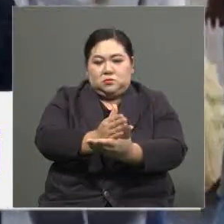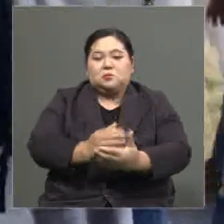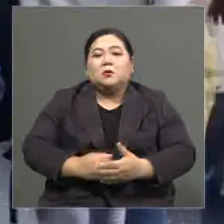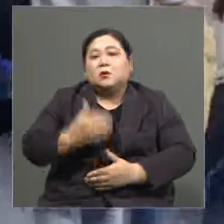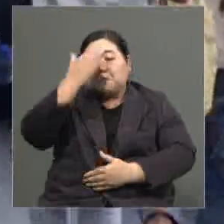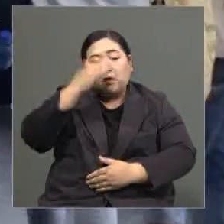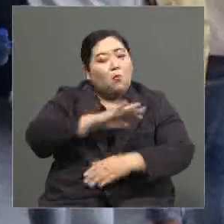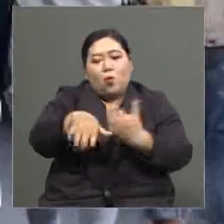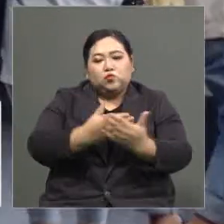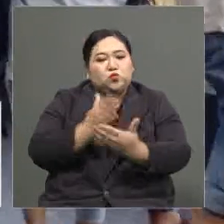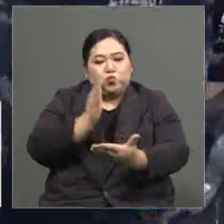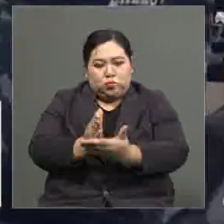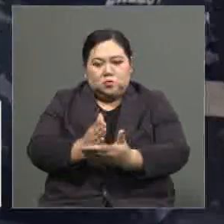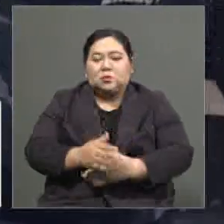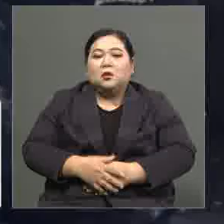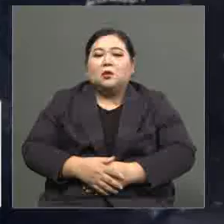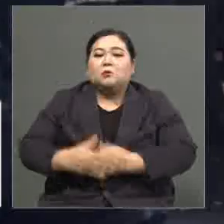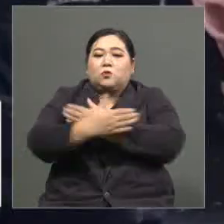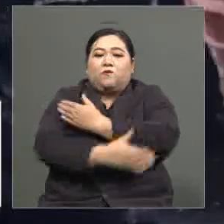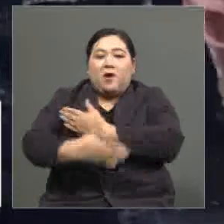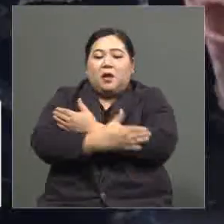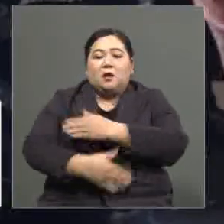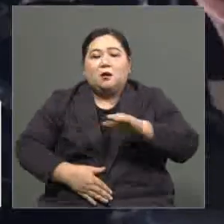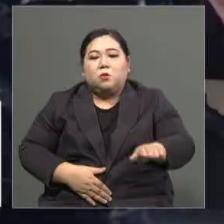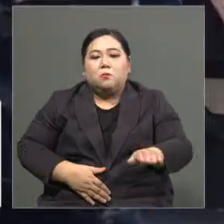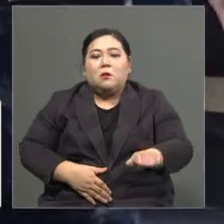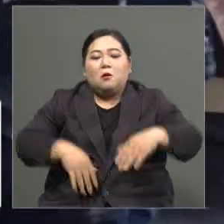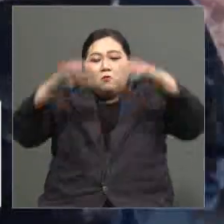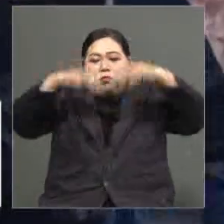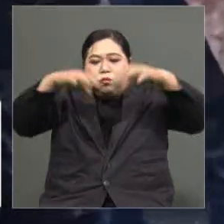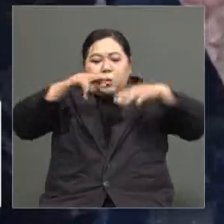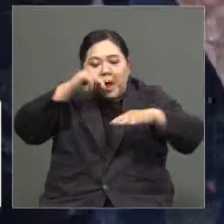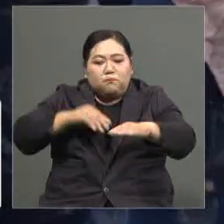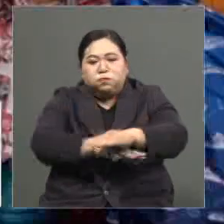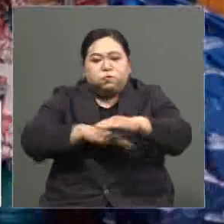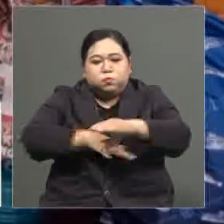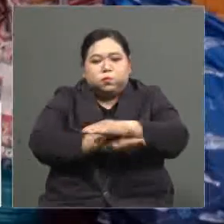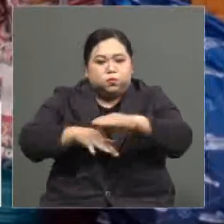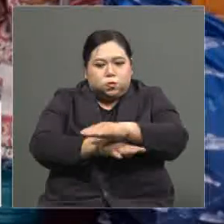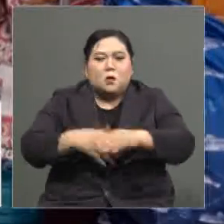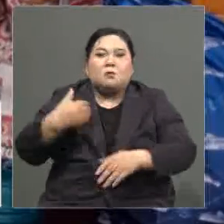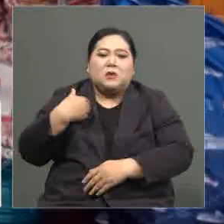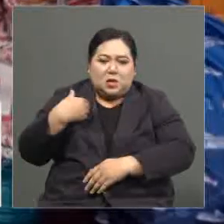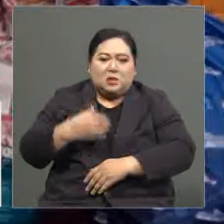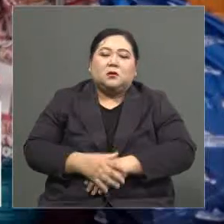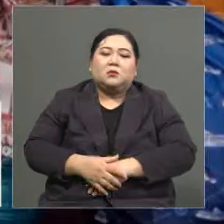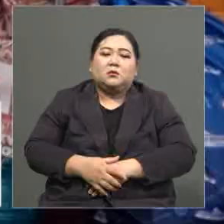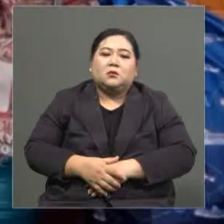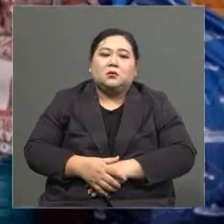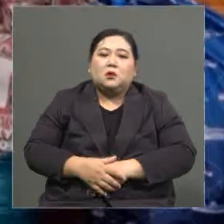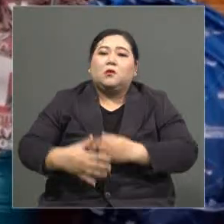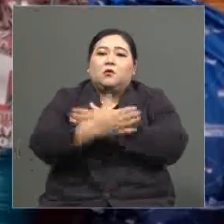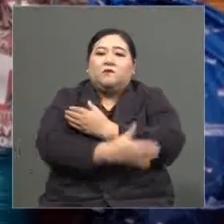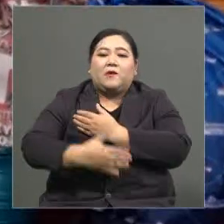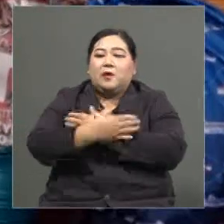คราวในทุกขบวนนะครับเนื่องจากว่าถูกน้ำกัดเซาะรางรถไฟทั้งนี้รถไฟทุกขบวนทั้งขบวนรถกรุงเทพฯและก็